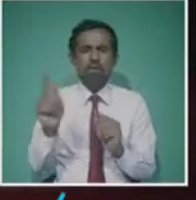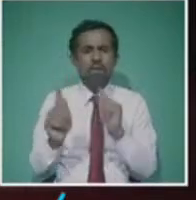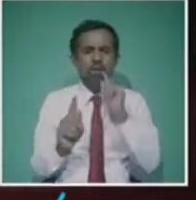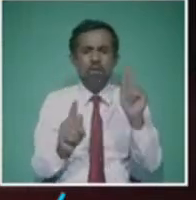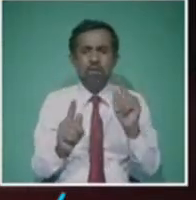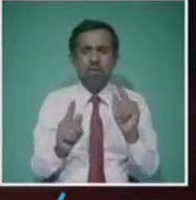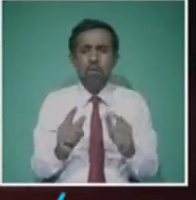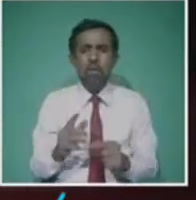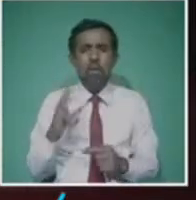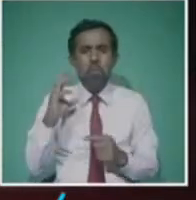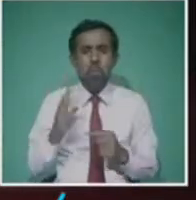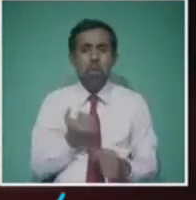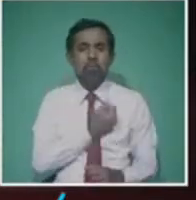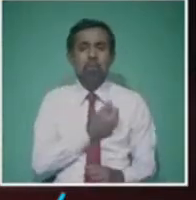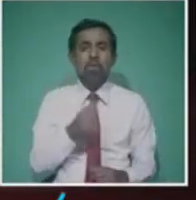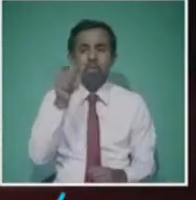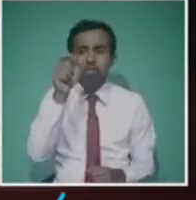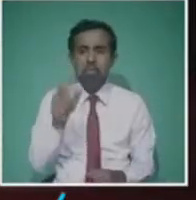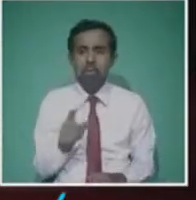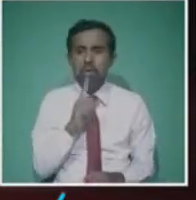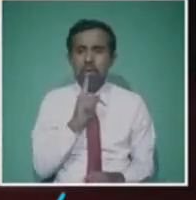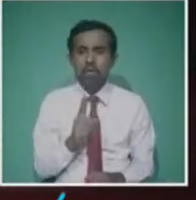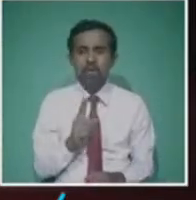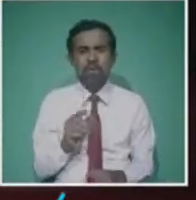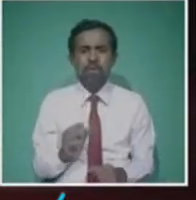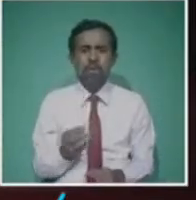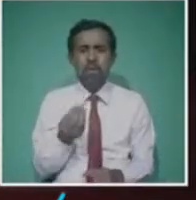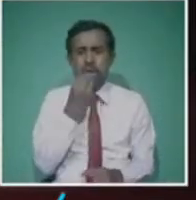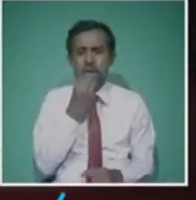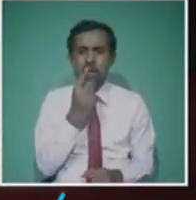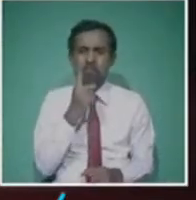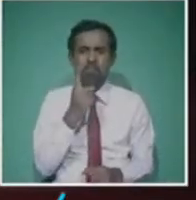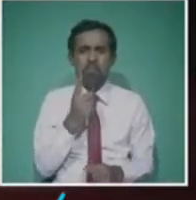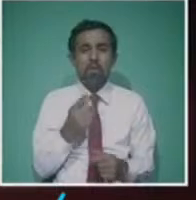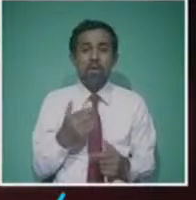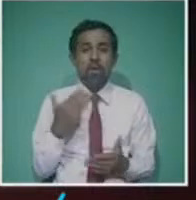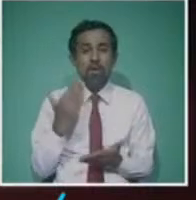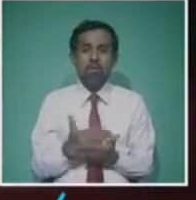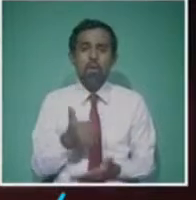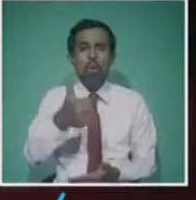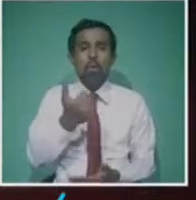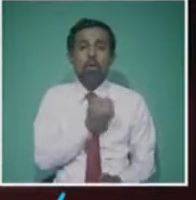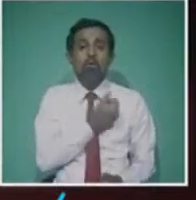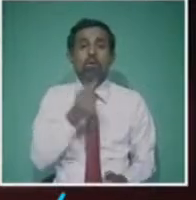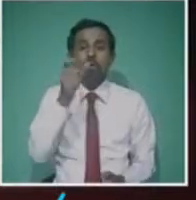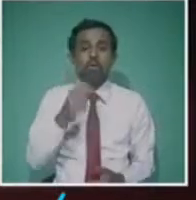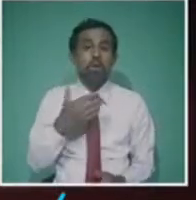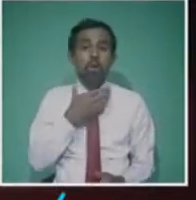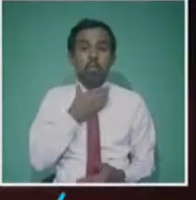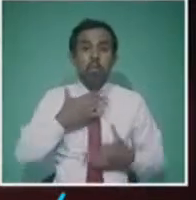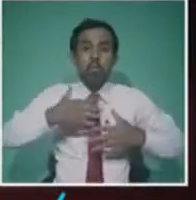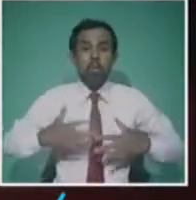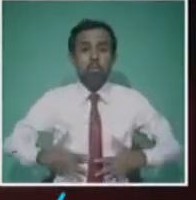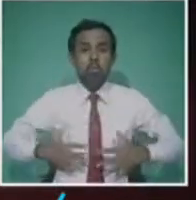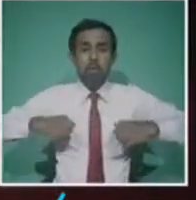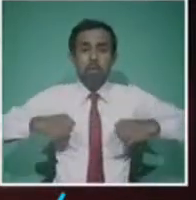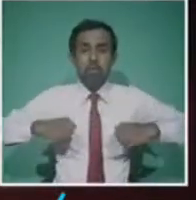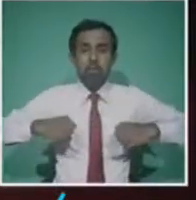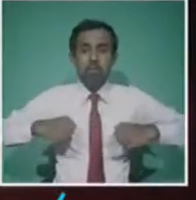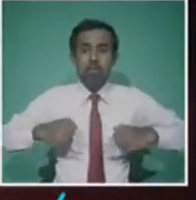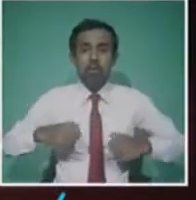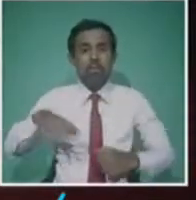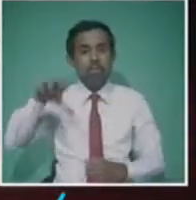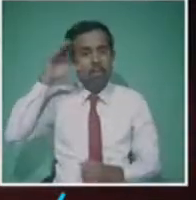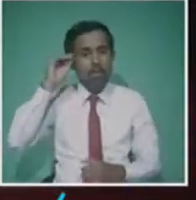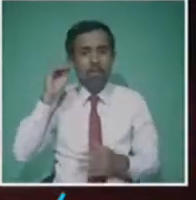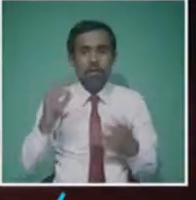දැක්ක ඔල මොට්ටල වෛද්‍යවරයෙක් කියනවා ඉඳලා හිටලා කෑම වෙලා නොකා ඉන්නක හොඳයි කියලා ඒ වෛද්‍යවරයාගේ බෙල්ල මහතයි බඩ මහතයි එයාට